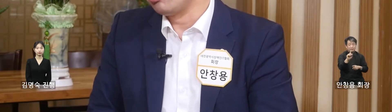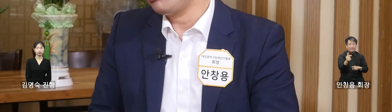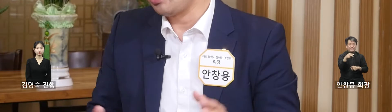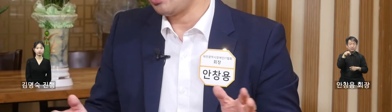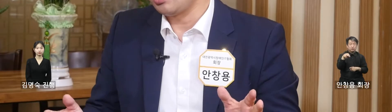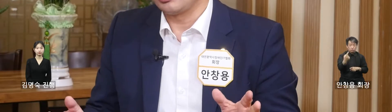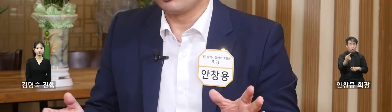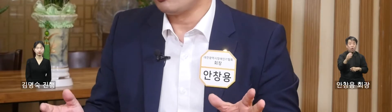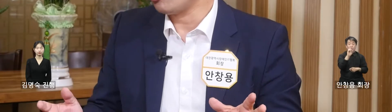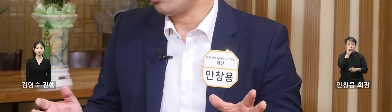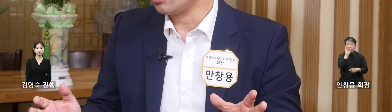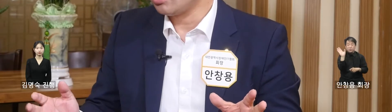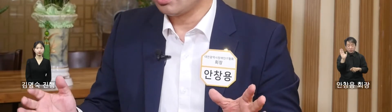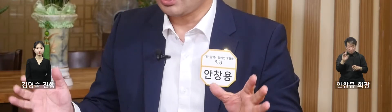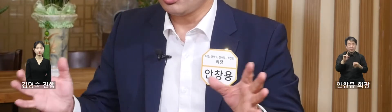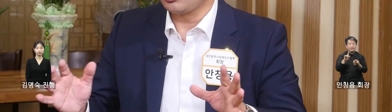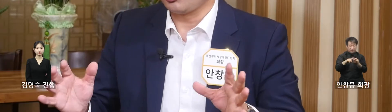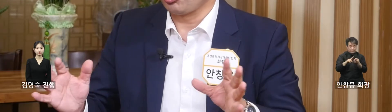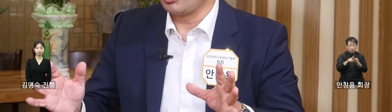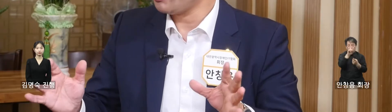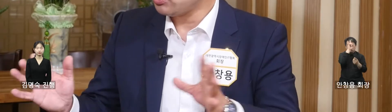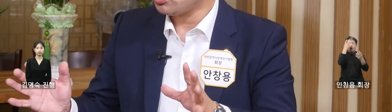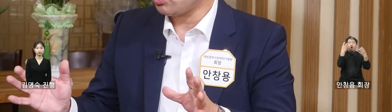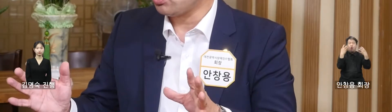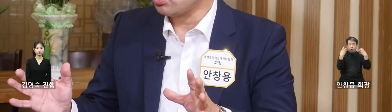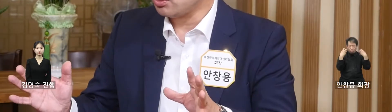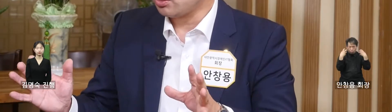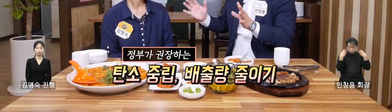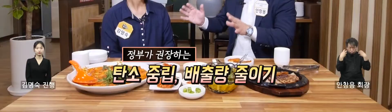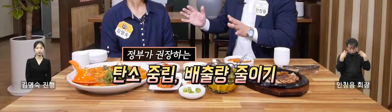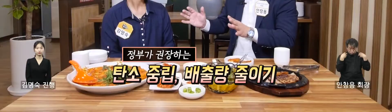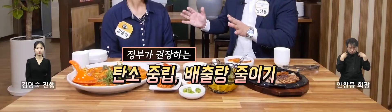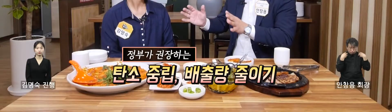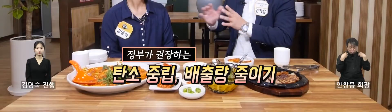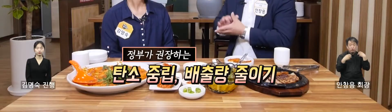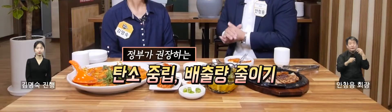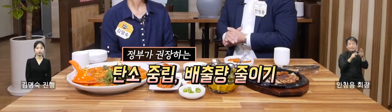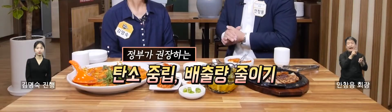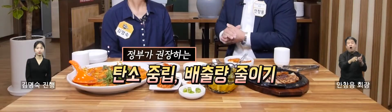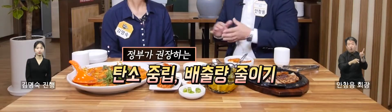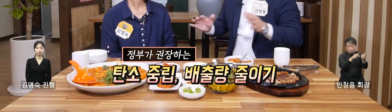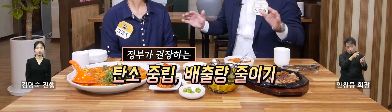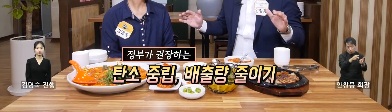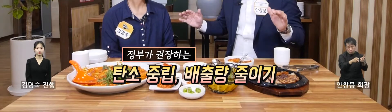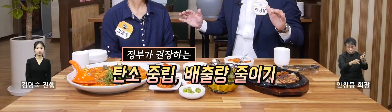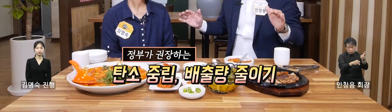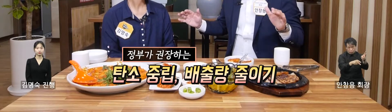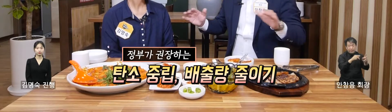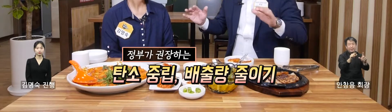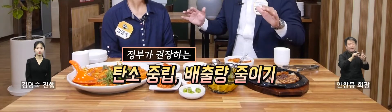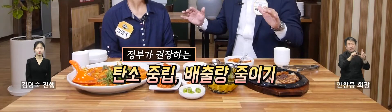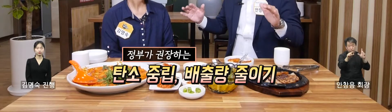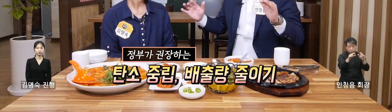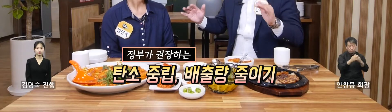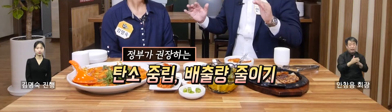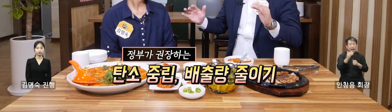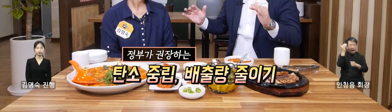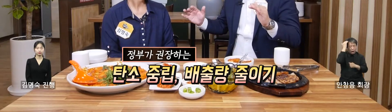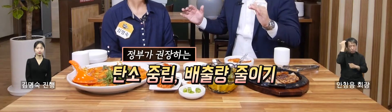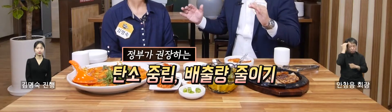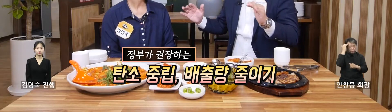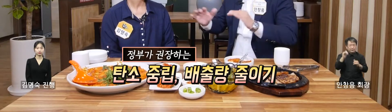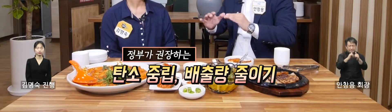탄소제로는 정부의 2050 그 탄소 중립 탄소 제로 그 캠페인의 일환으로 우리 사회가